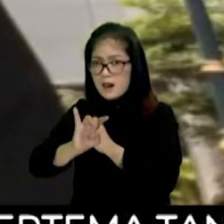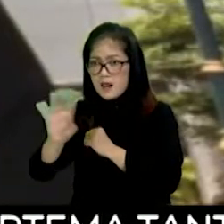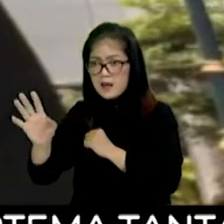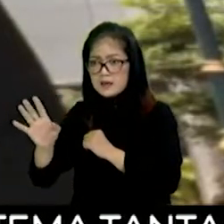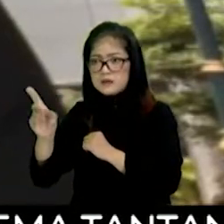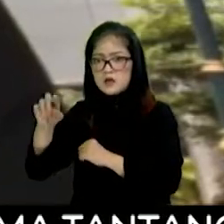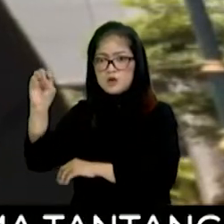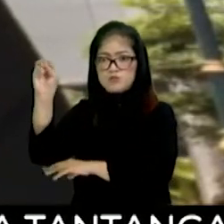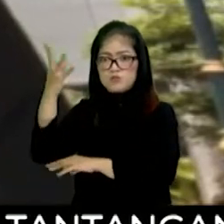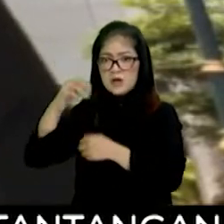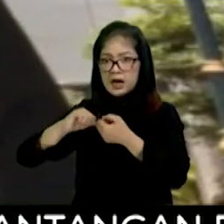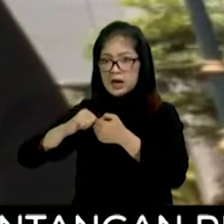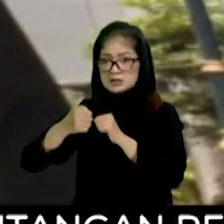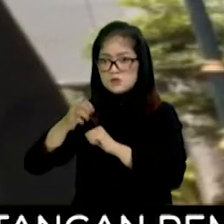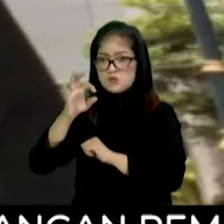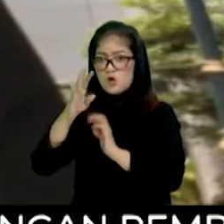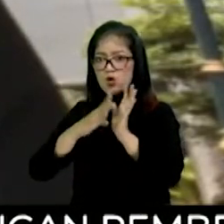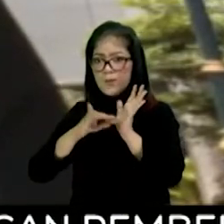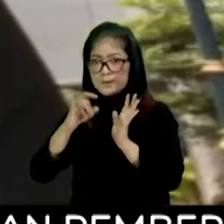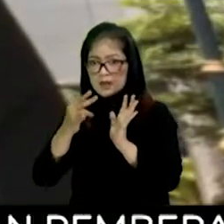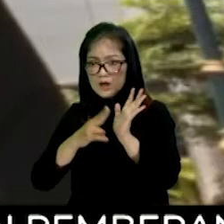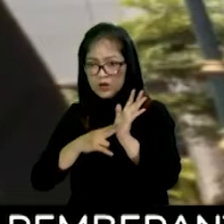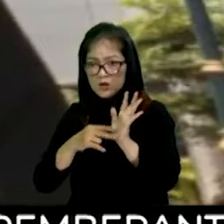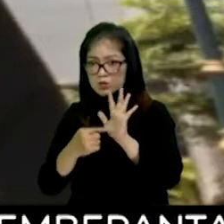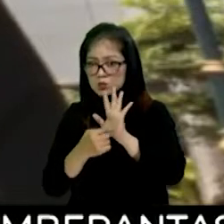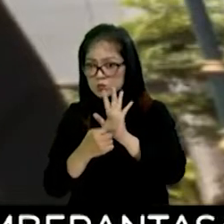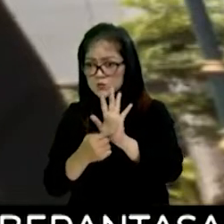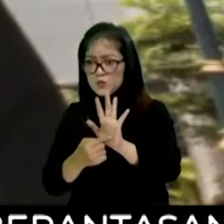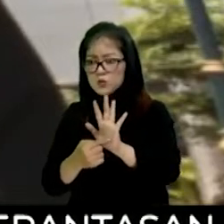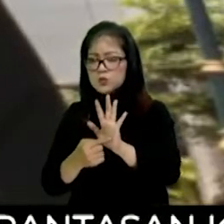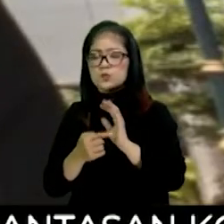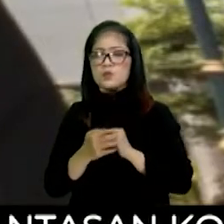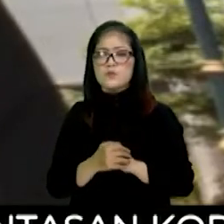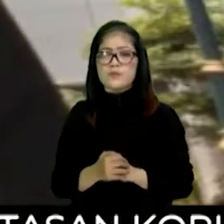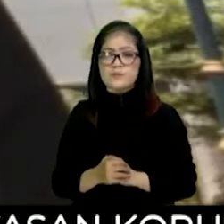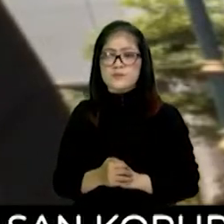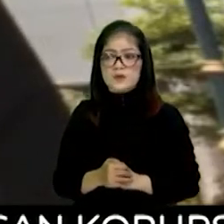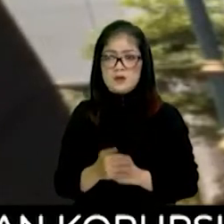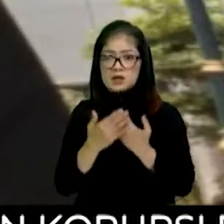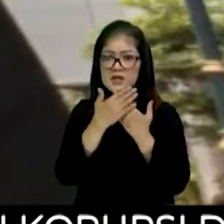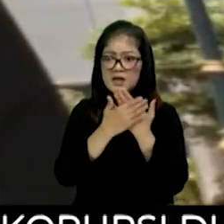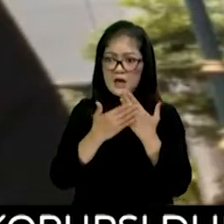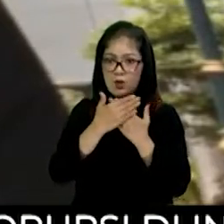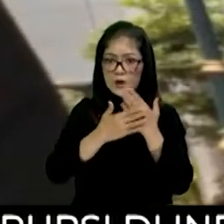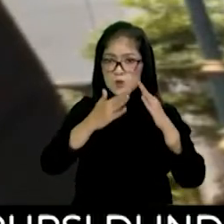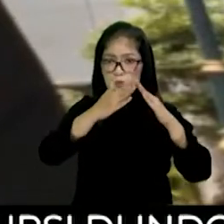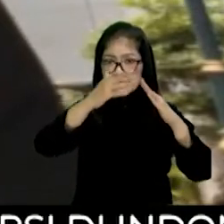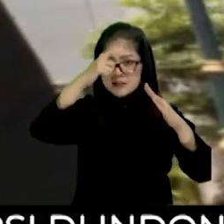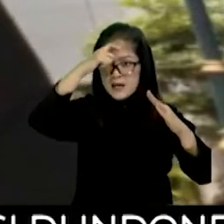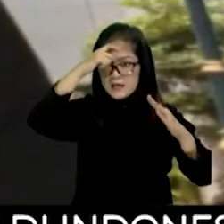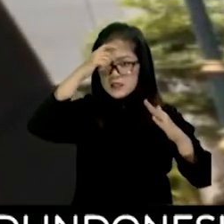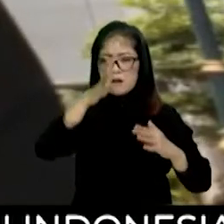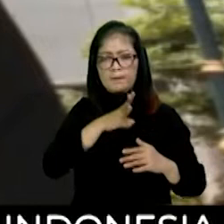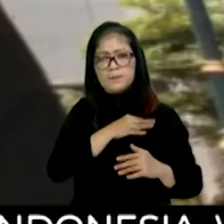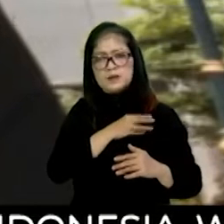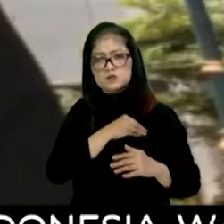kasus Omikron, itu terlihat bahwa kebutuhan untuk perawatan di rumah sakit, artinya tingkat keparahan